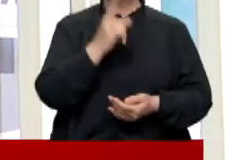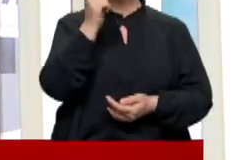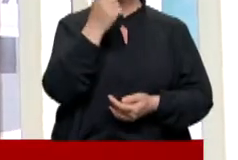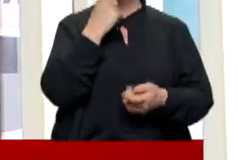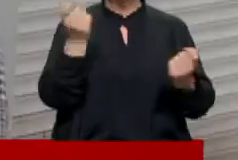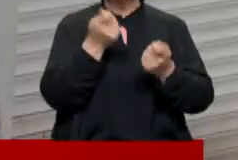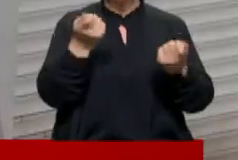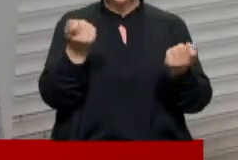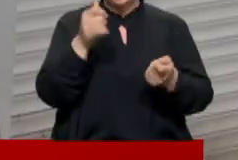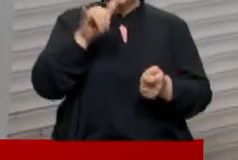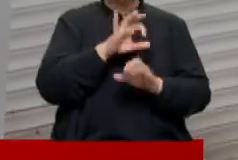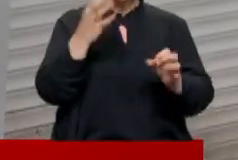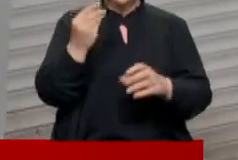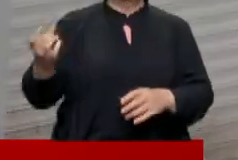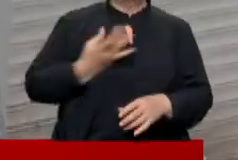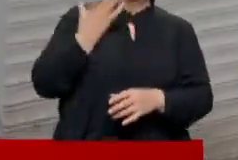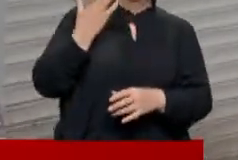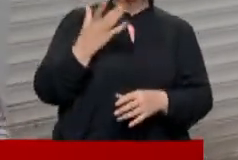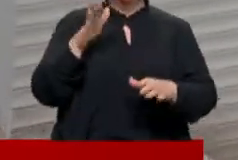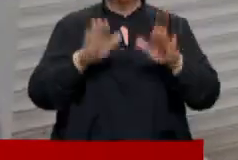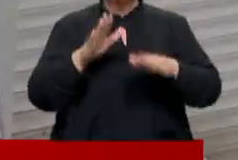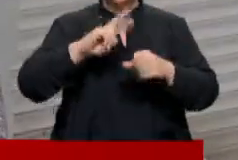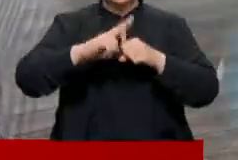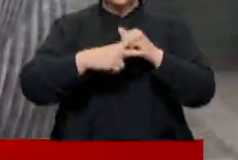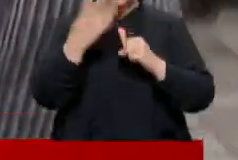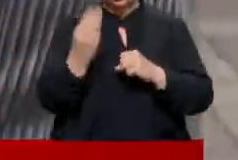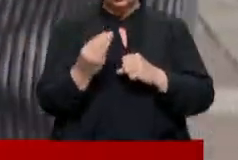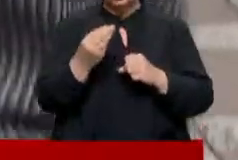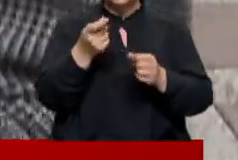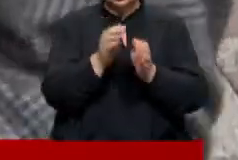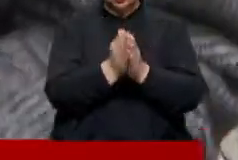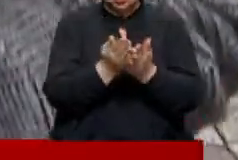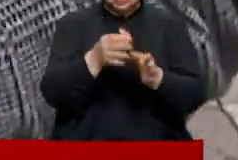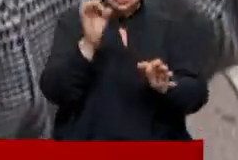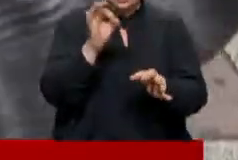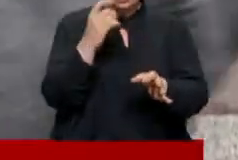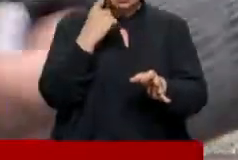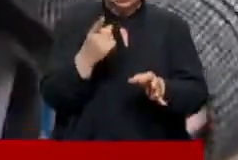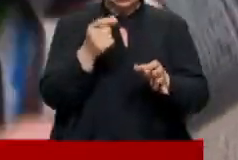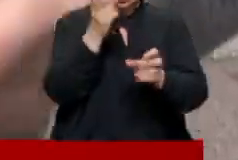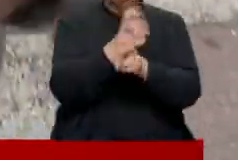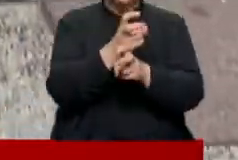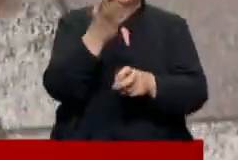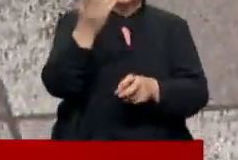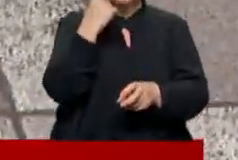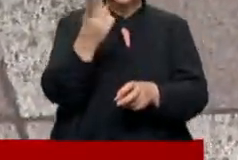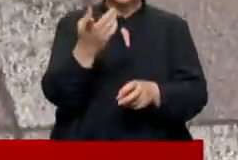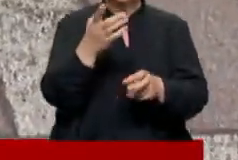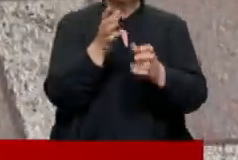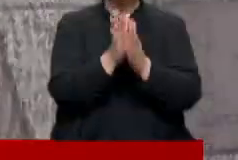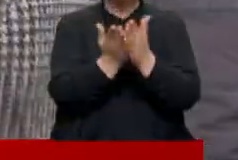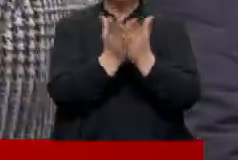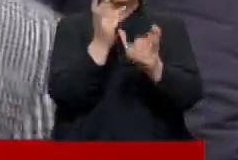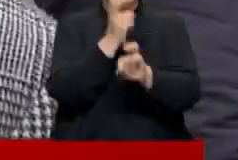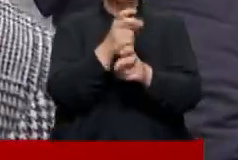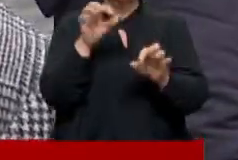1,5 yılda çalıştığım işimden haksız bir şekilde çıkartıldım. Yaklaşık 2 hafta falan oldu. Cüzdanım şu anda 0. Bakın içi boş. Bakın cüzdan boş